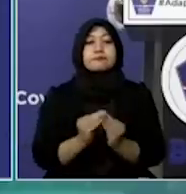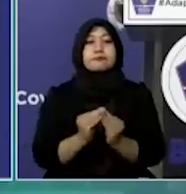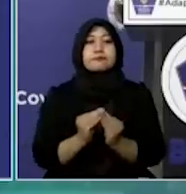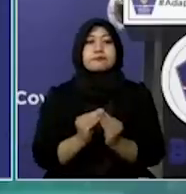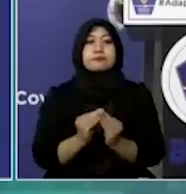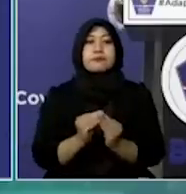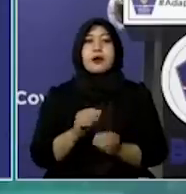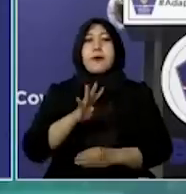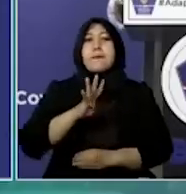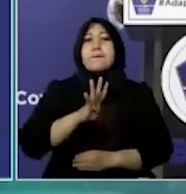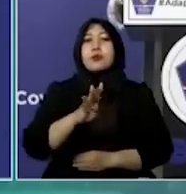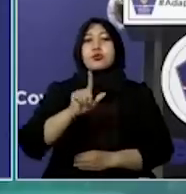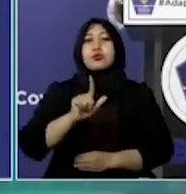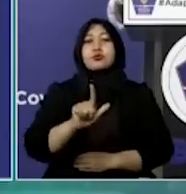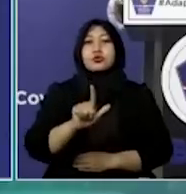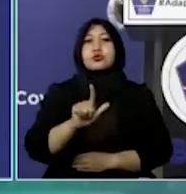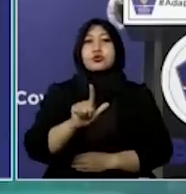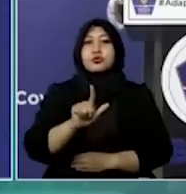40